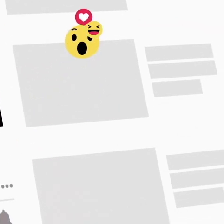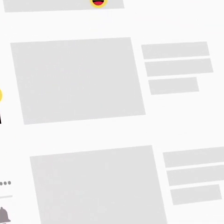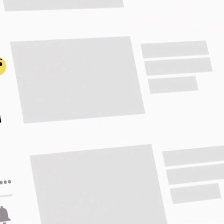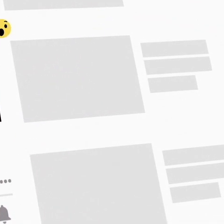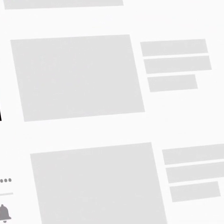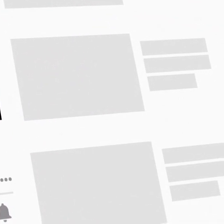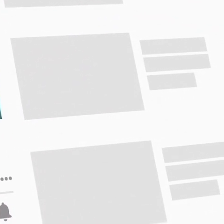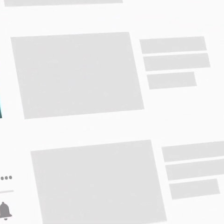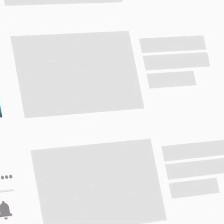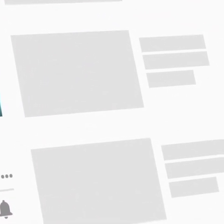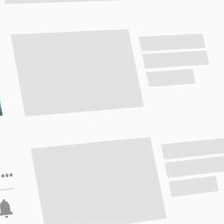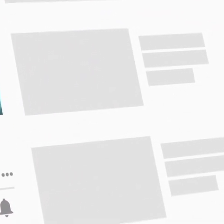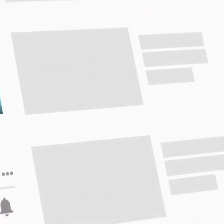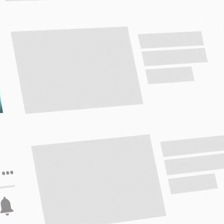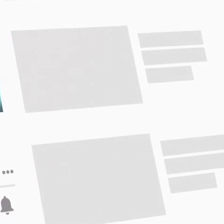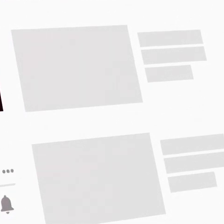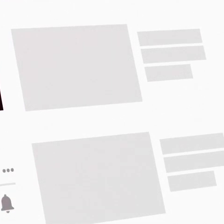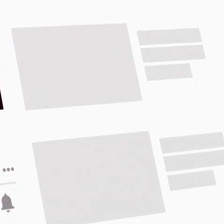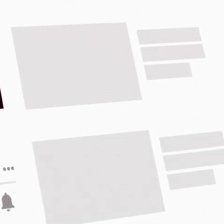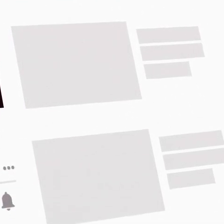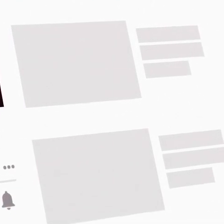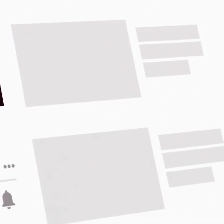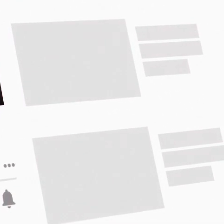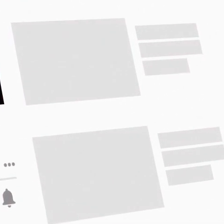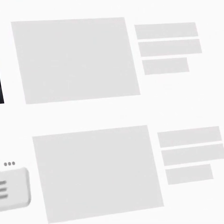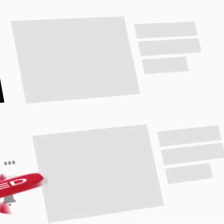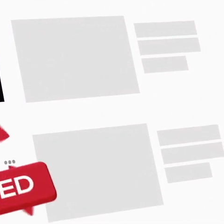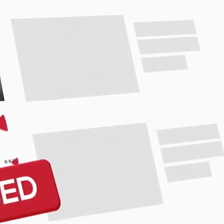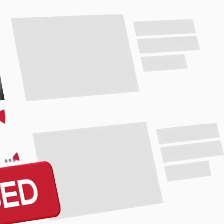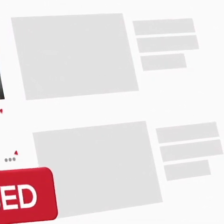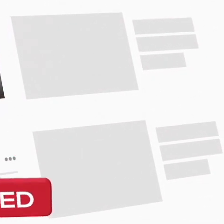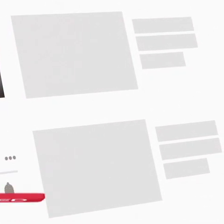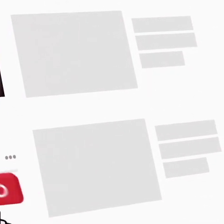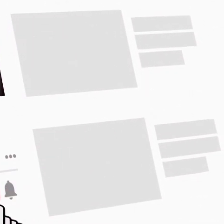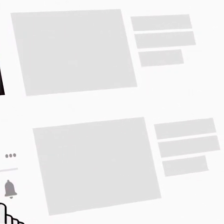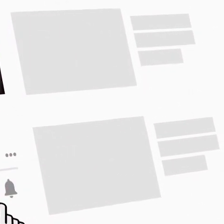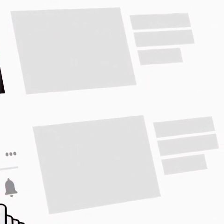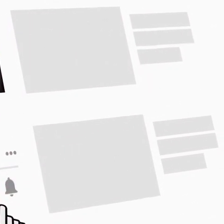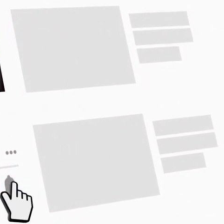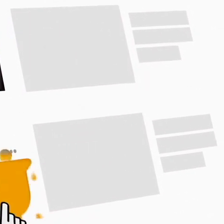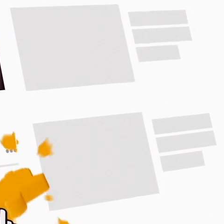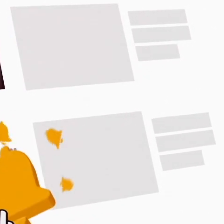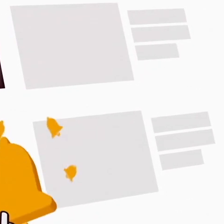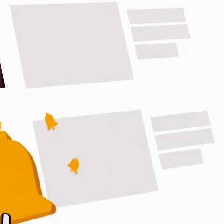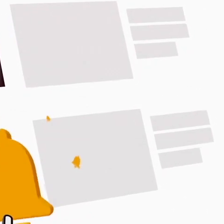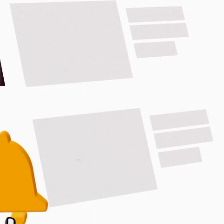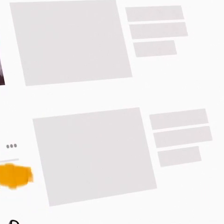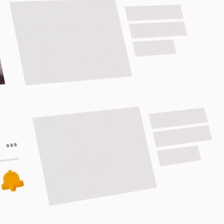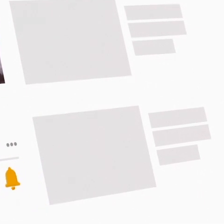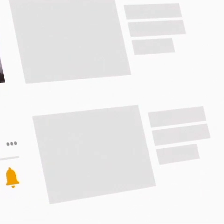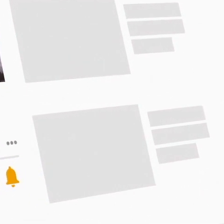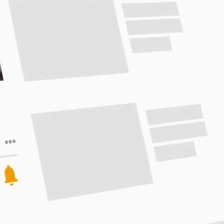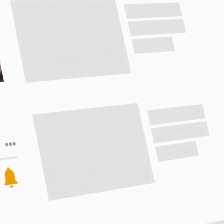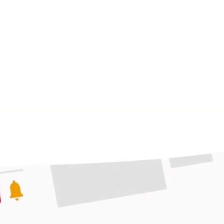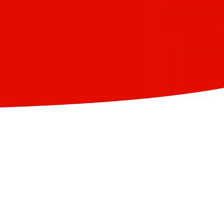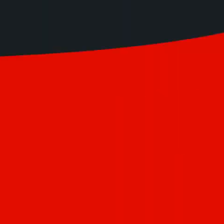ทาง YouTube กด Subscribeหรอกดกระด่งแ้งเตือดทาง Channel News 1เพียงเท่านี้คุณจะไม่พ